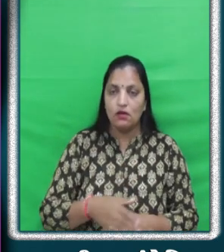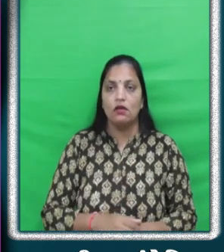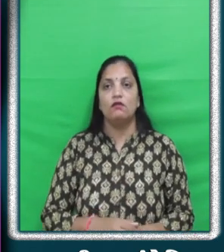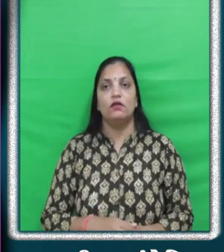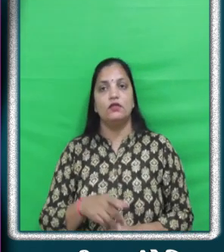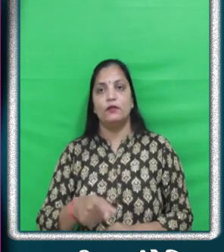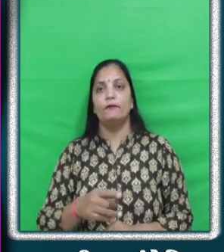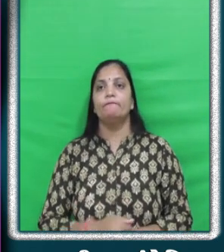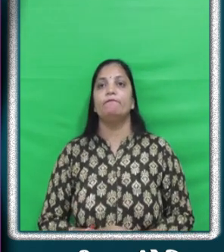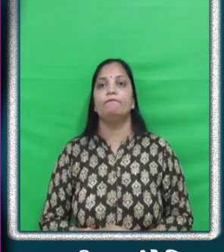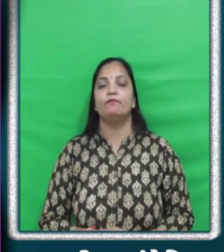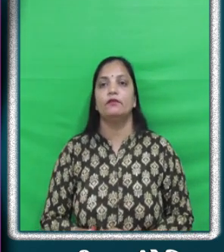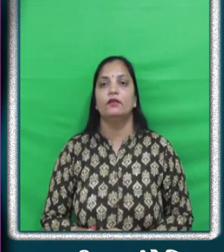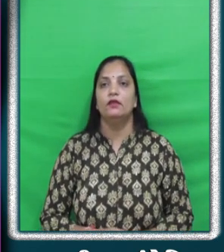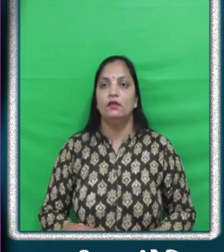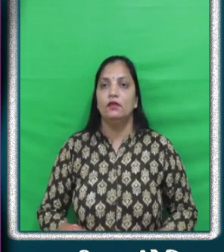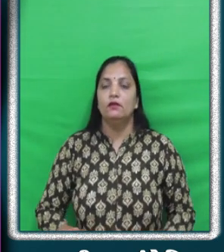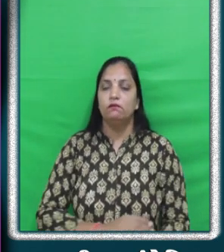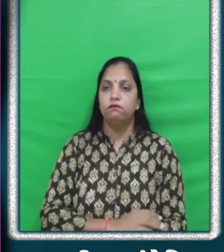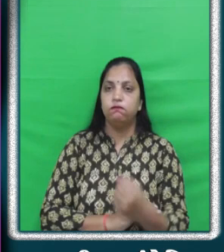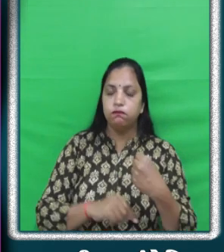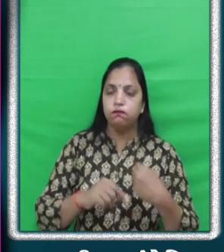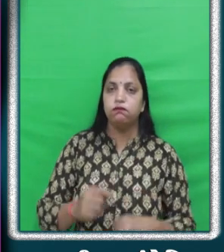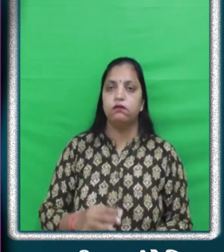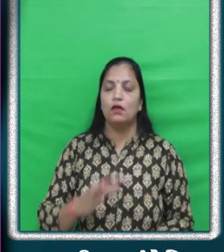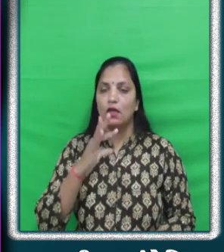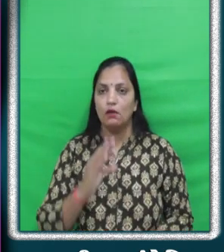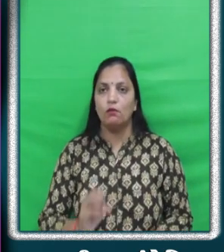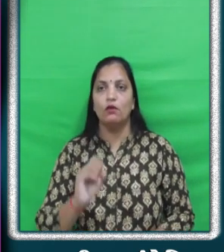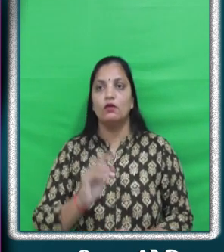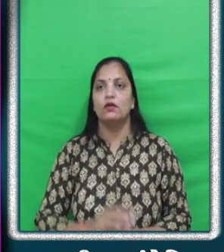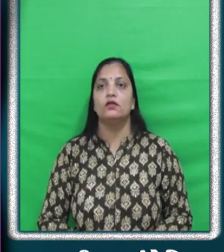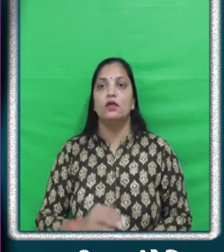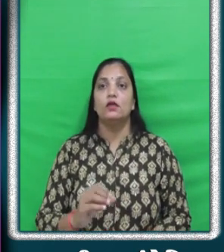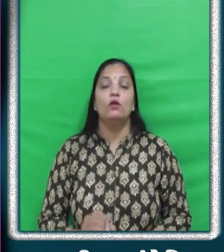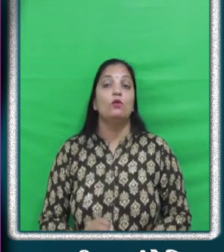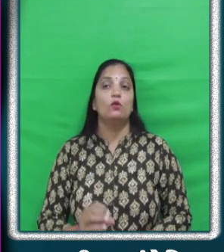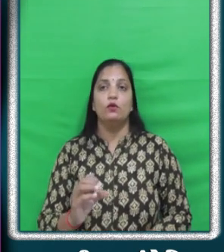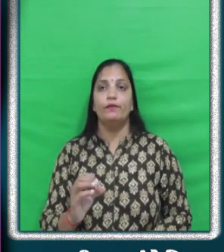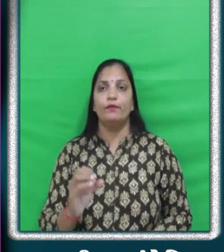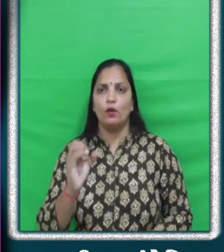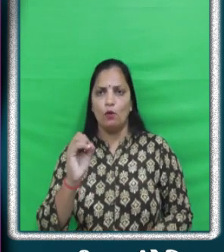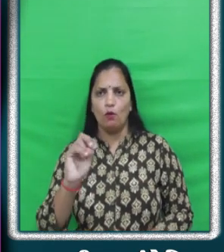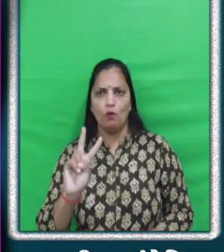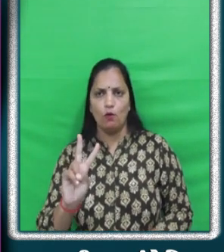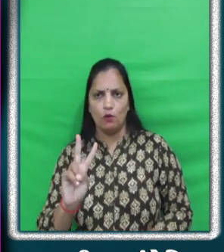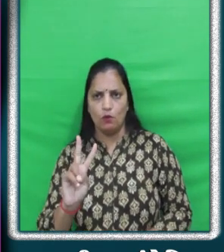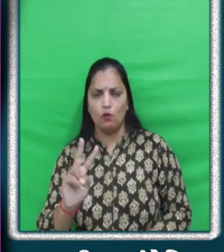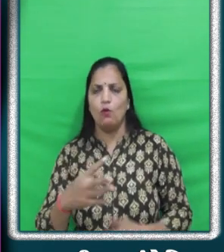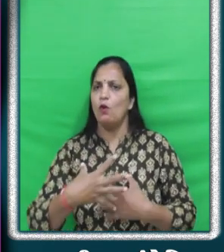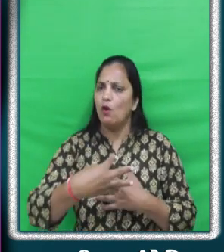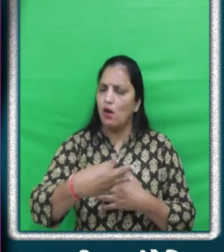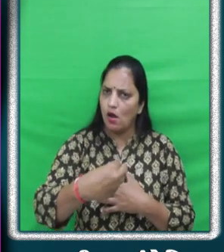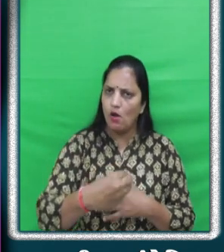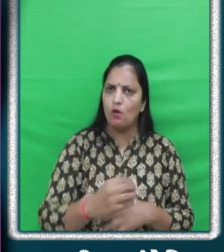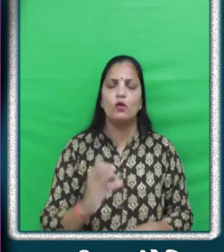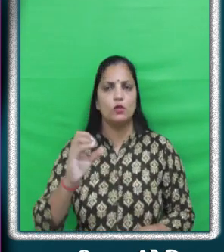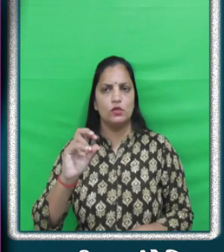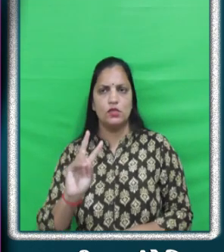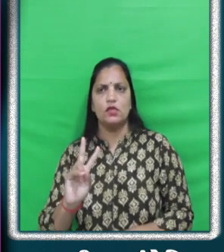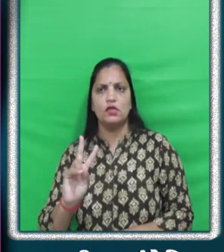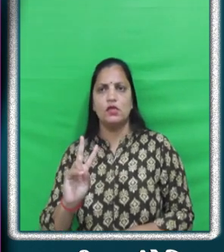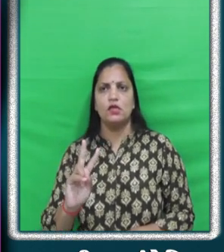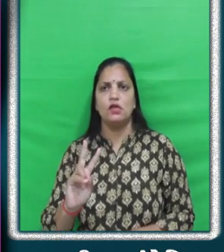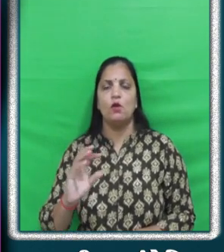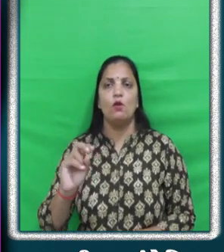કહે છે, ખોરાક બનાવે છે અને તેમાંથી ઉર્જાનો સંગ્રહ કરે છે, જરૂરિયાત મુજબ તેને વાપરે છે. હવે વનસ્પતિ જે છે એ